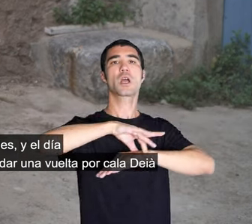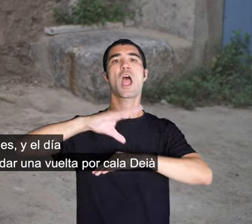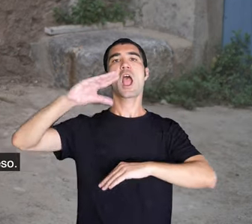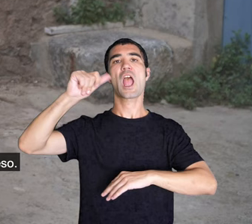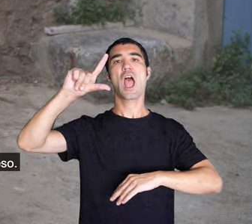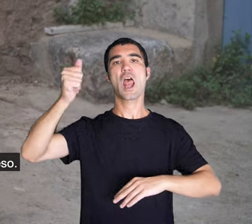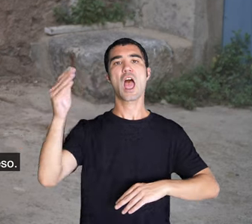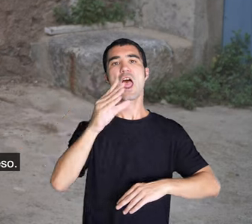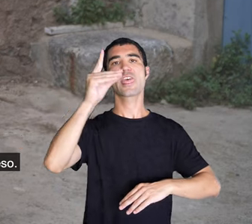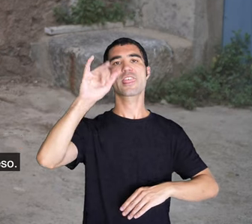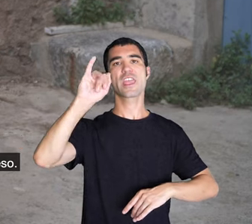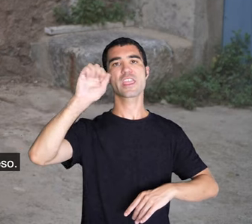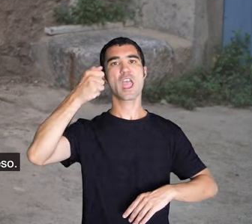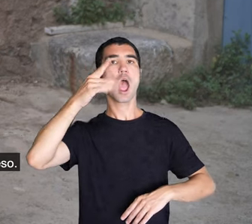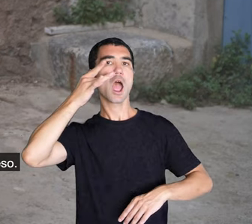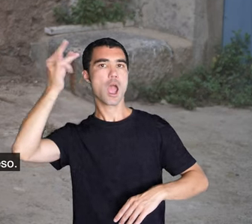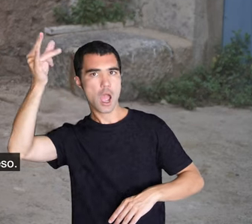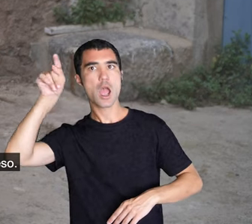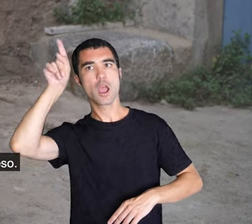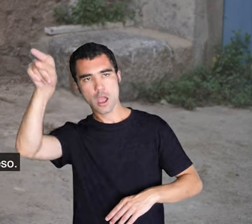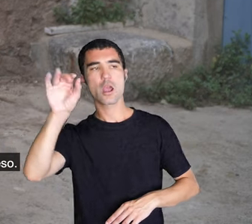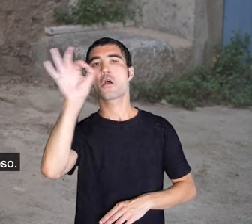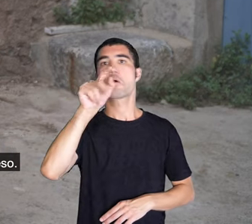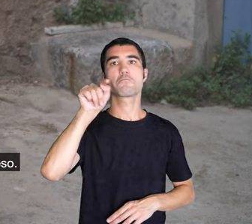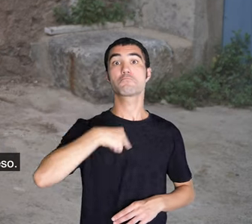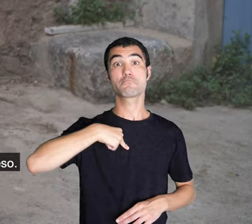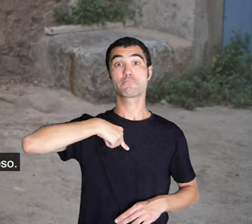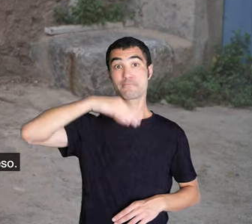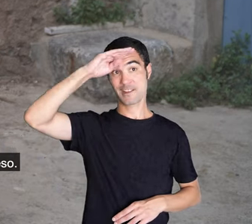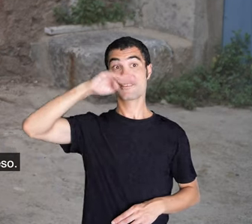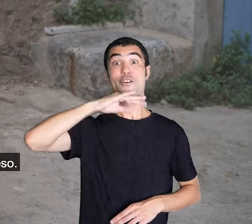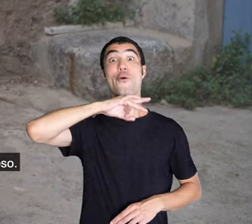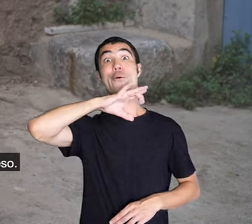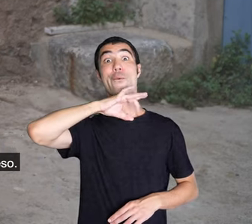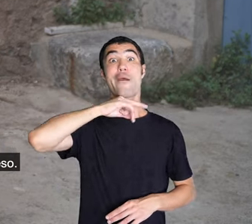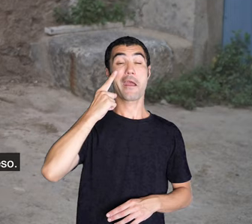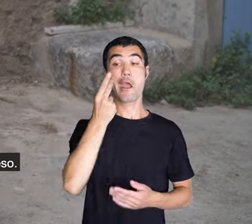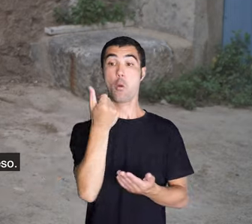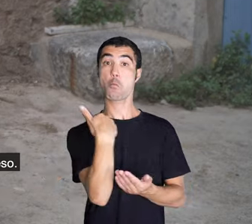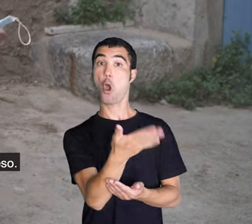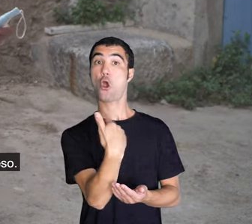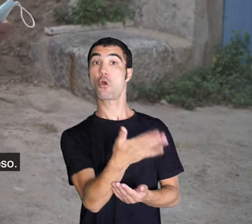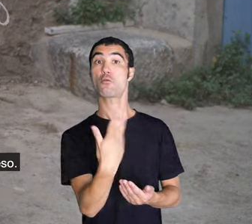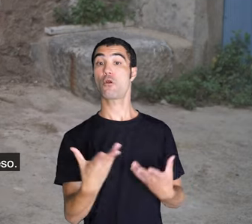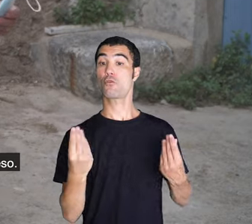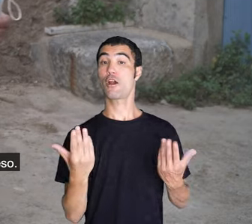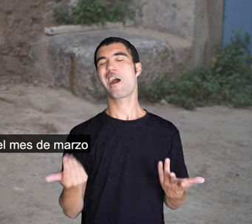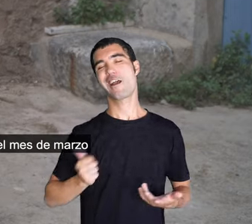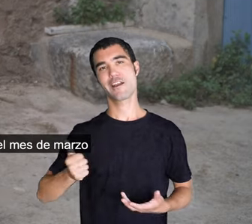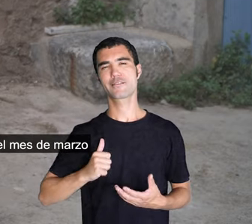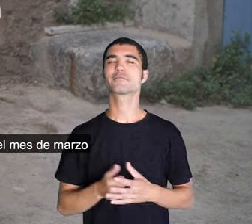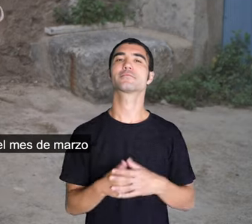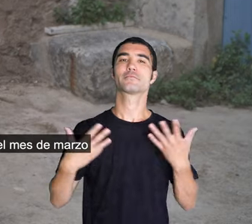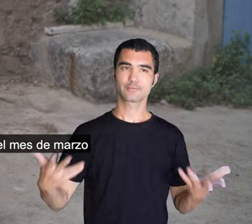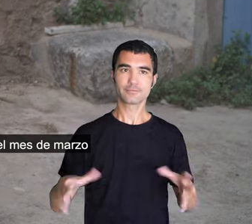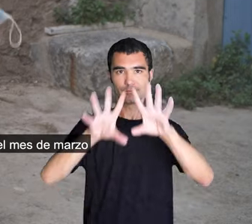Deià, m'entens? I mon pare estava molt, molt content, perquè sempre hi havia propines i tot això.